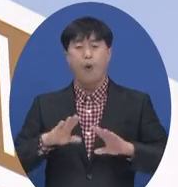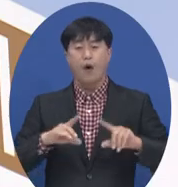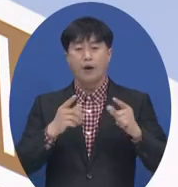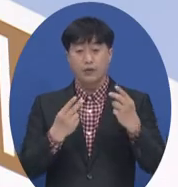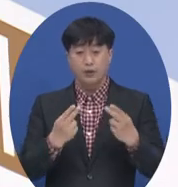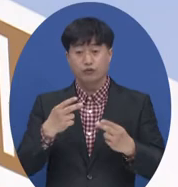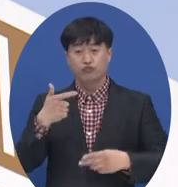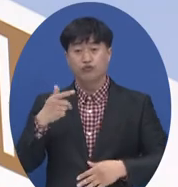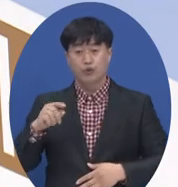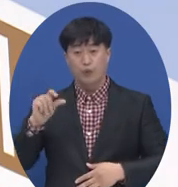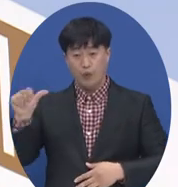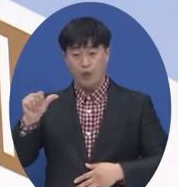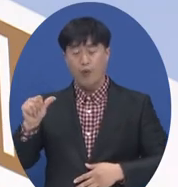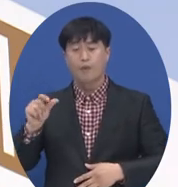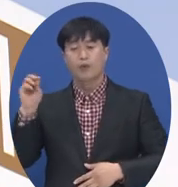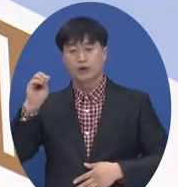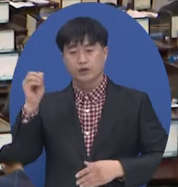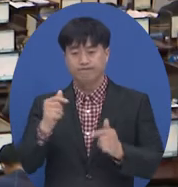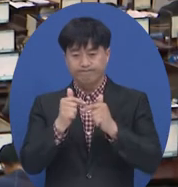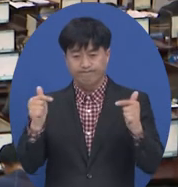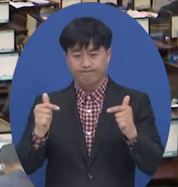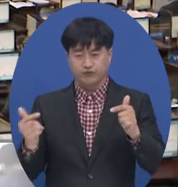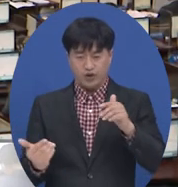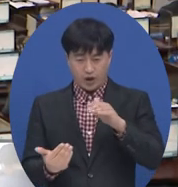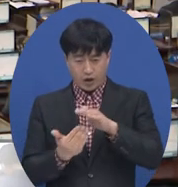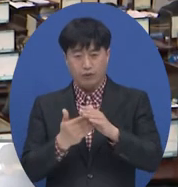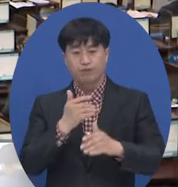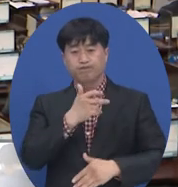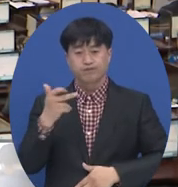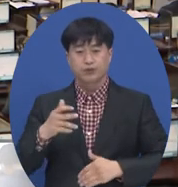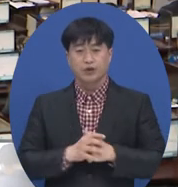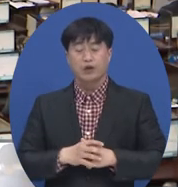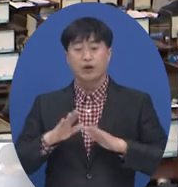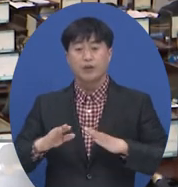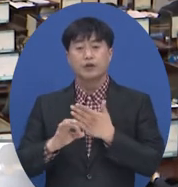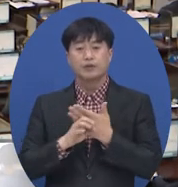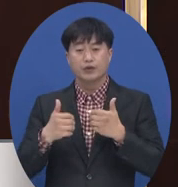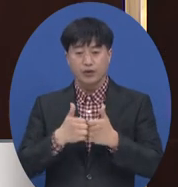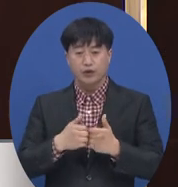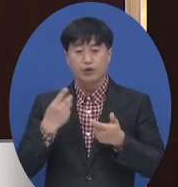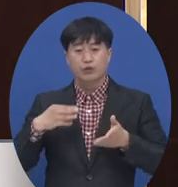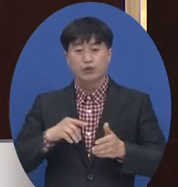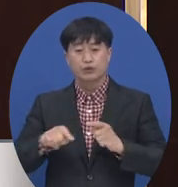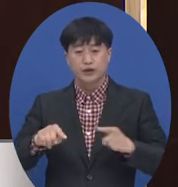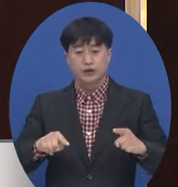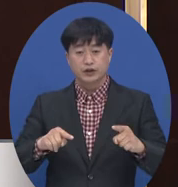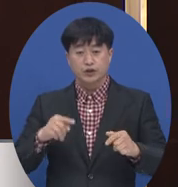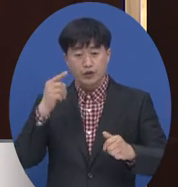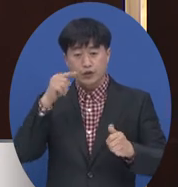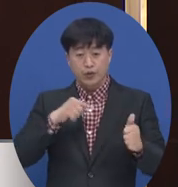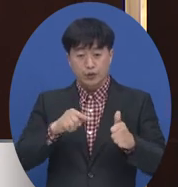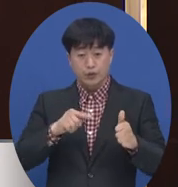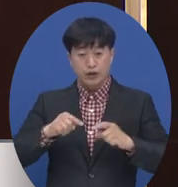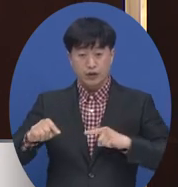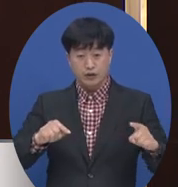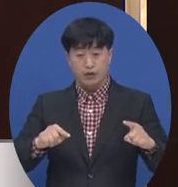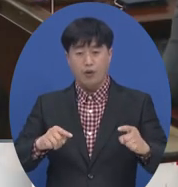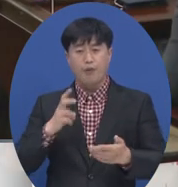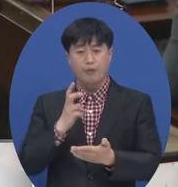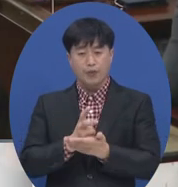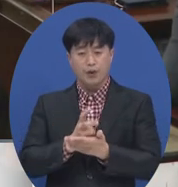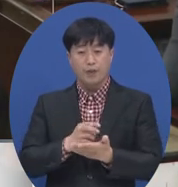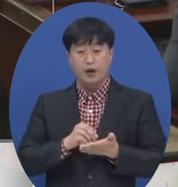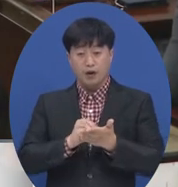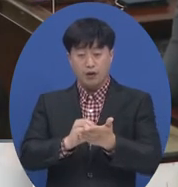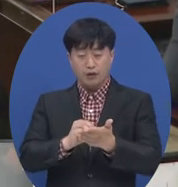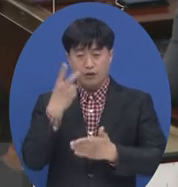6.5% 증가한 역대 최대 규모입니다. 또 이번 임시회에서는 도정과 교육 행정에 관한 질문, 그리고 조례안 등의